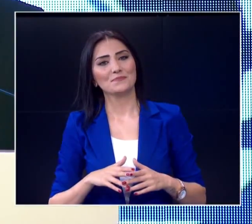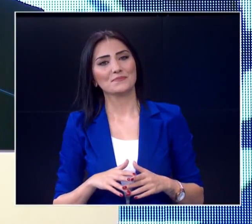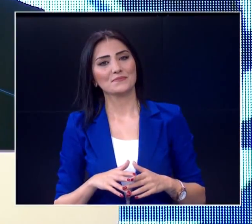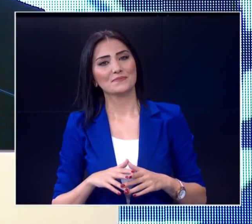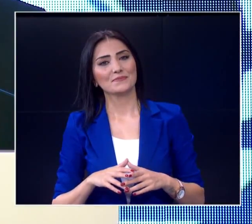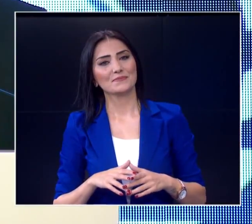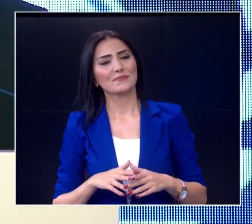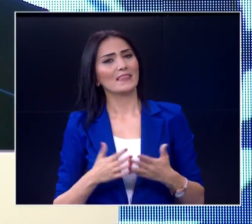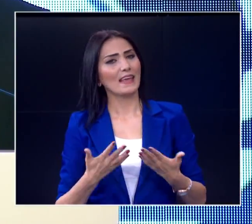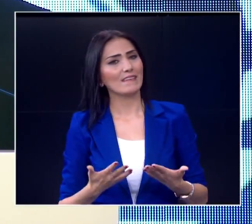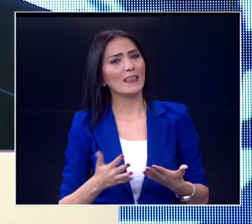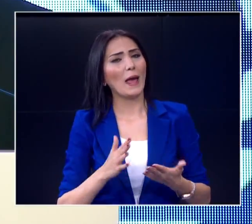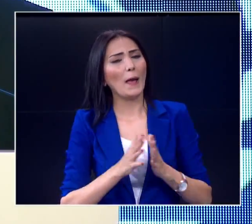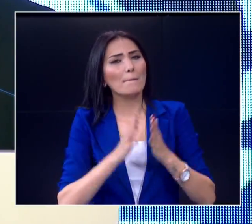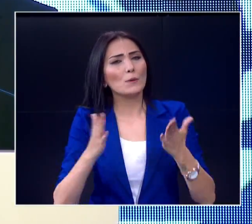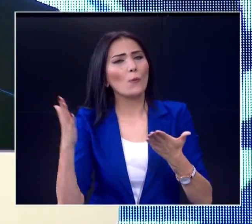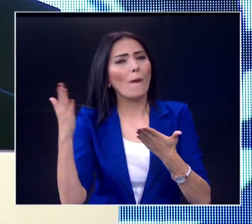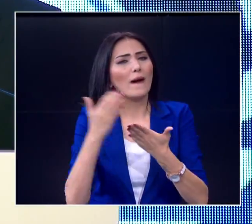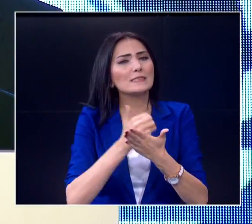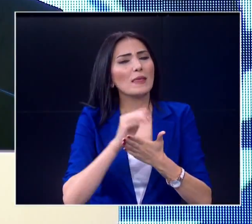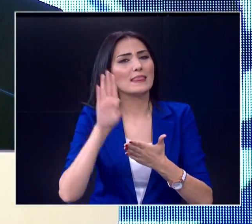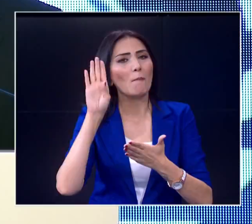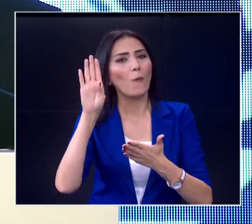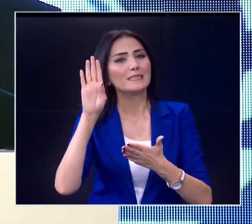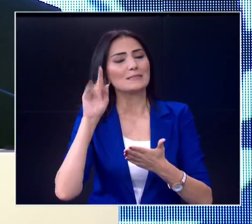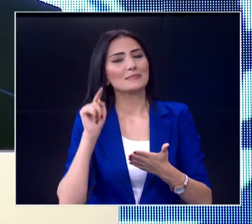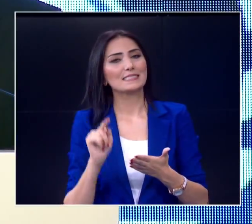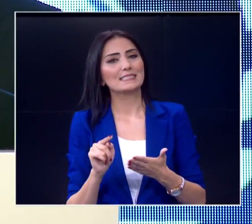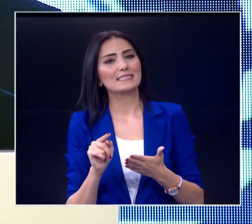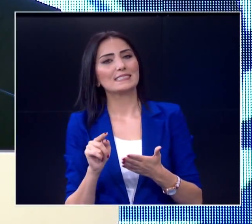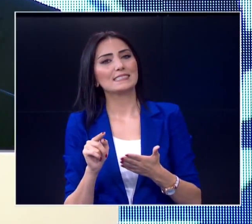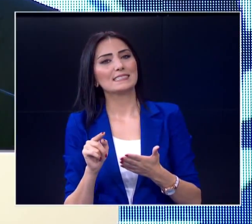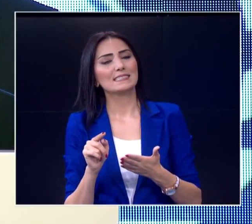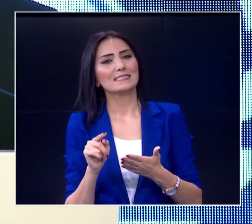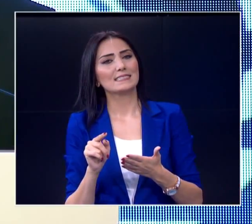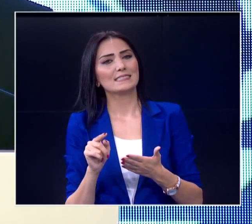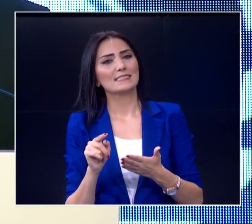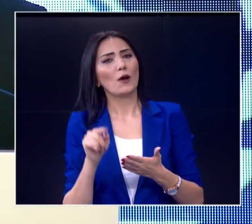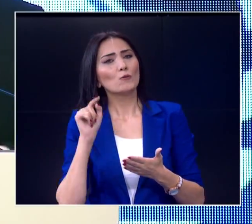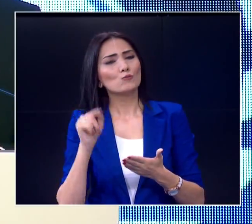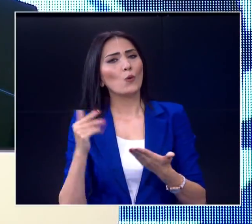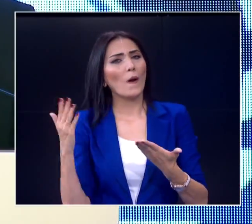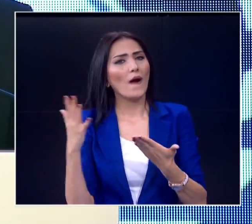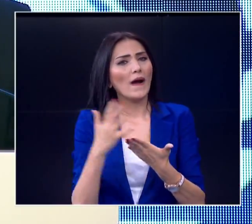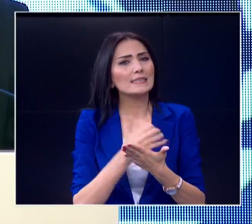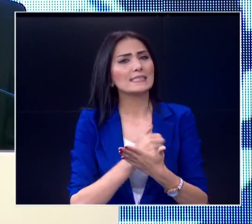Evet, en büyük kazanımız demokrasimizdir. Bu